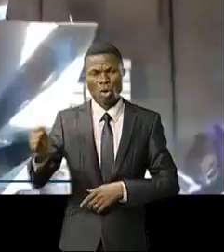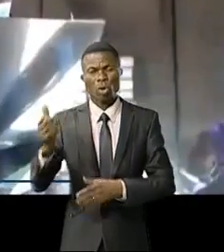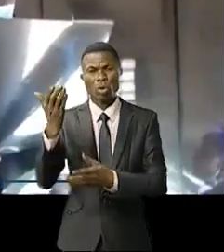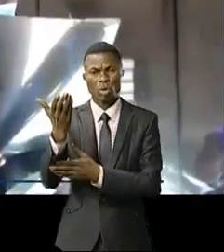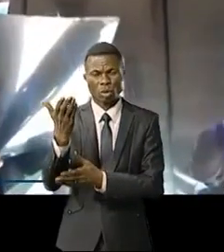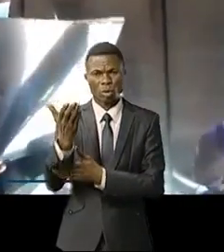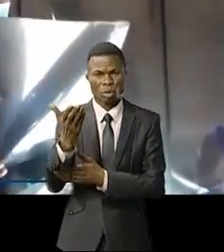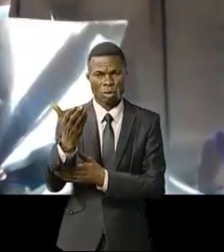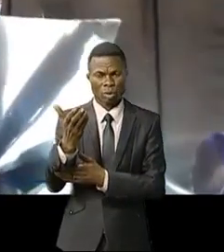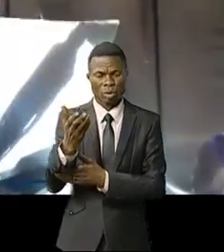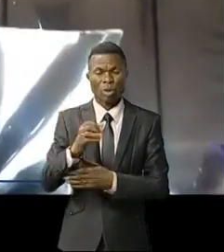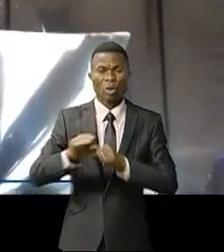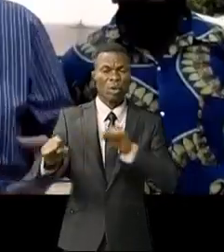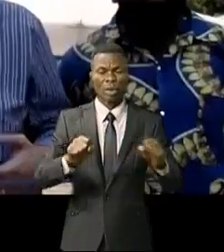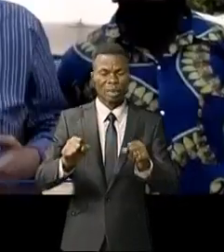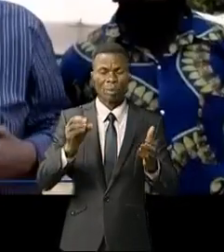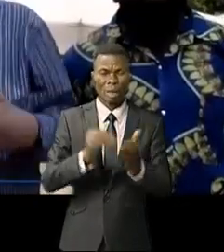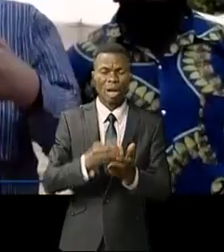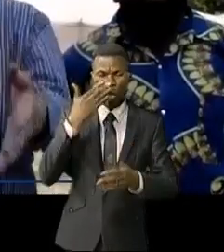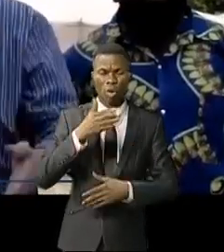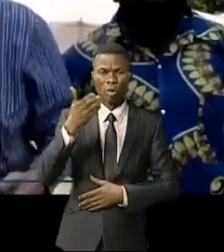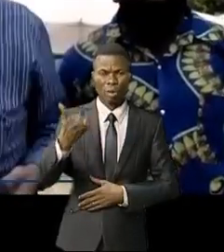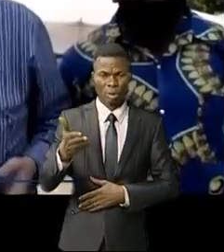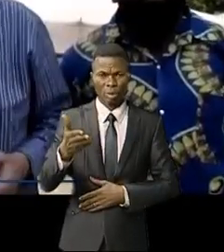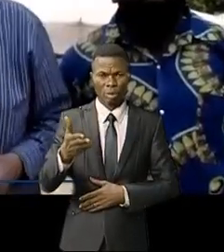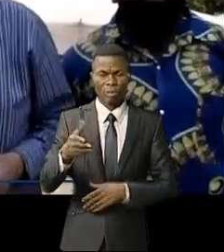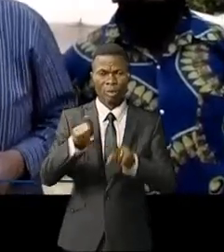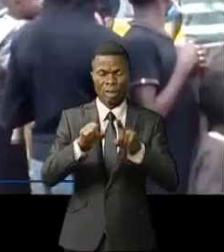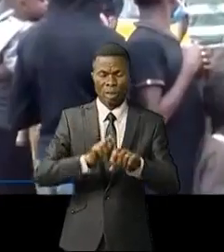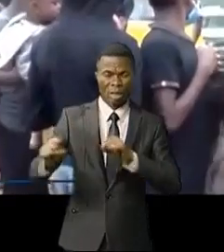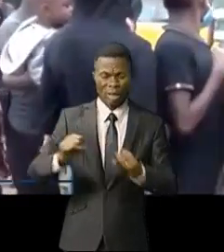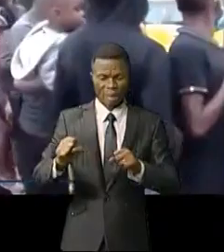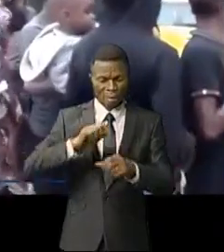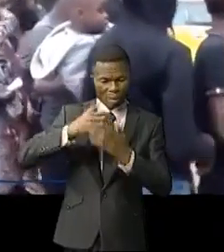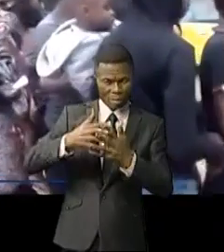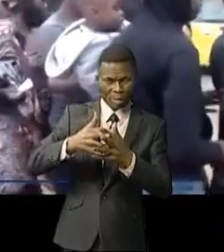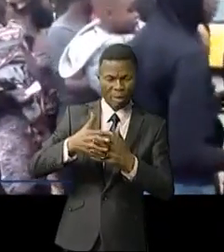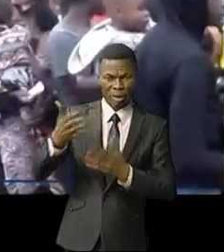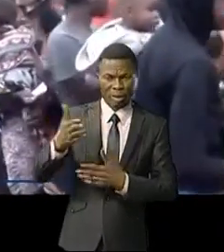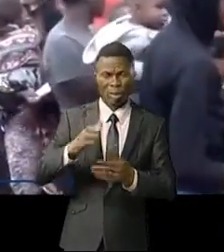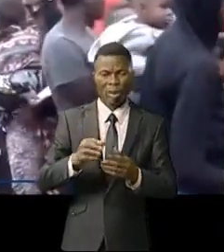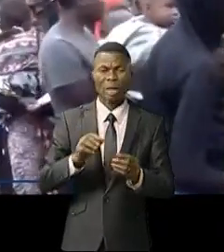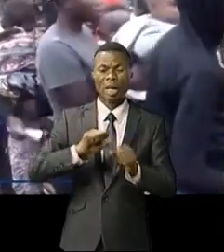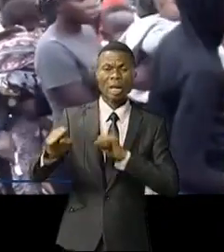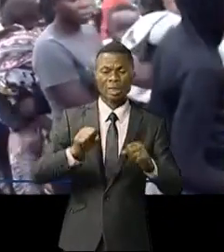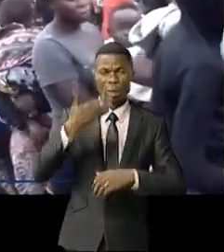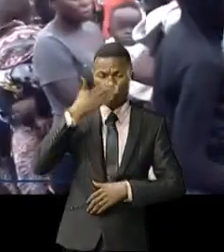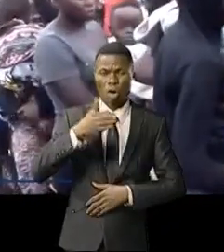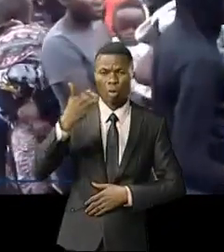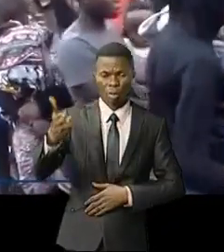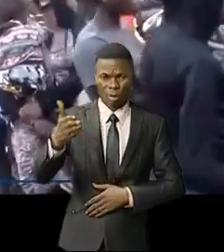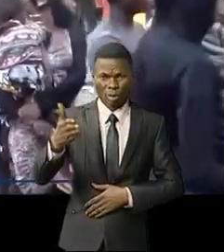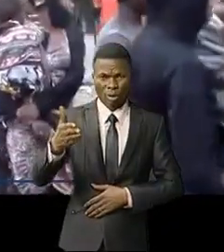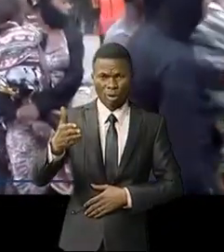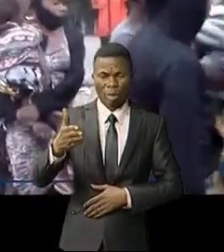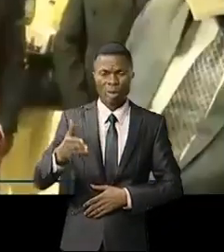de radiologie. Nous avons fixé la radiologie et même les échographies. Rappelons que ces consultations médicales ont été faites sur